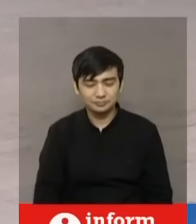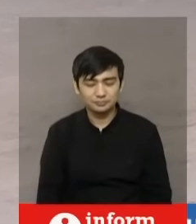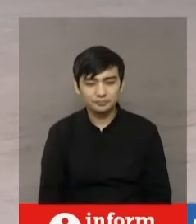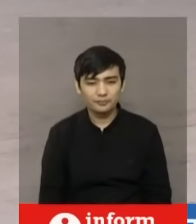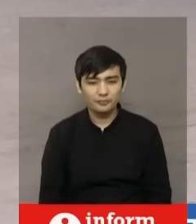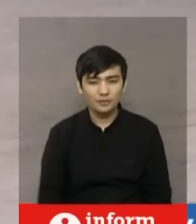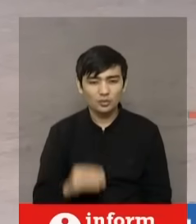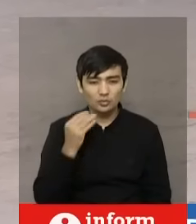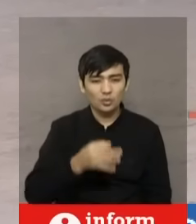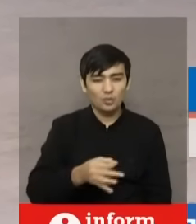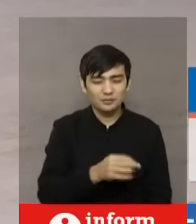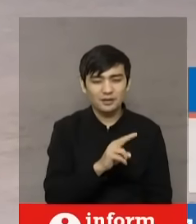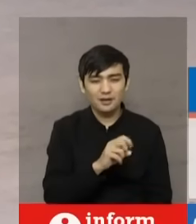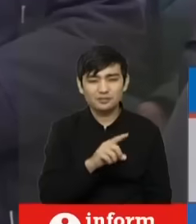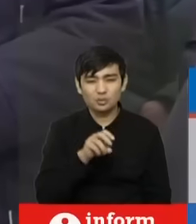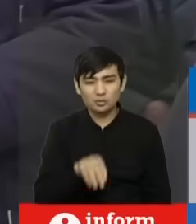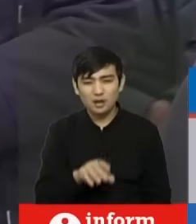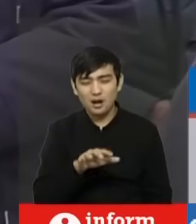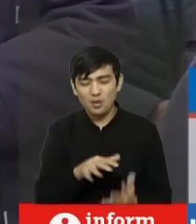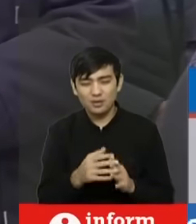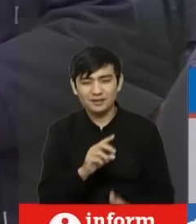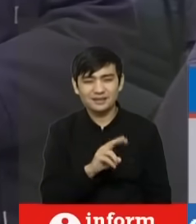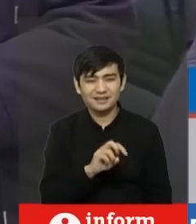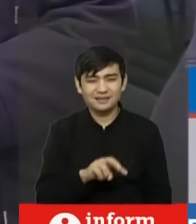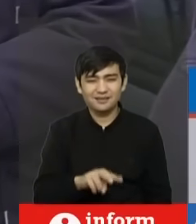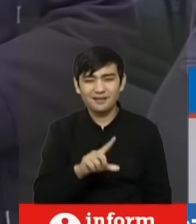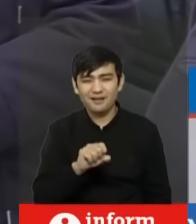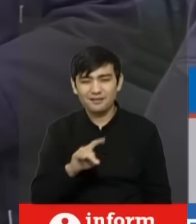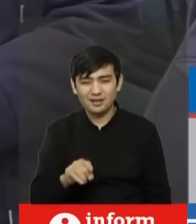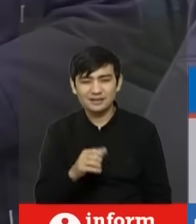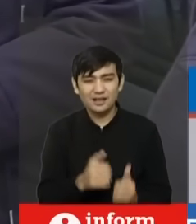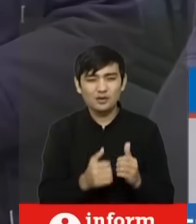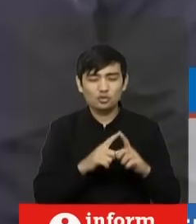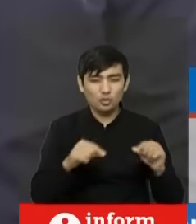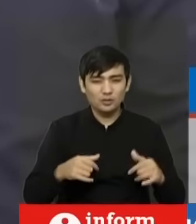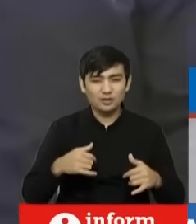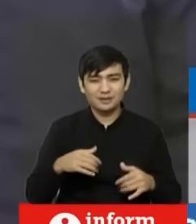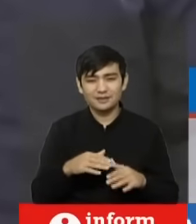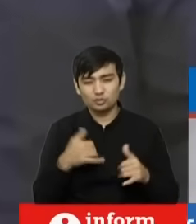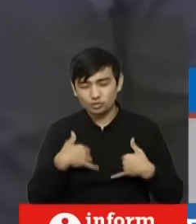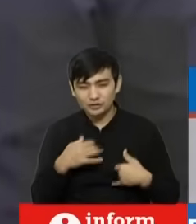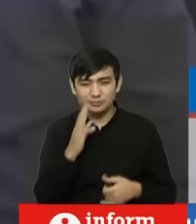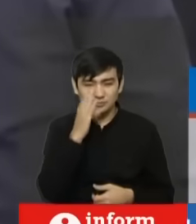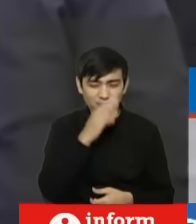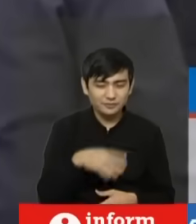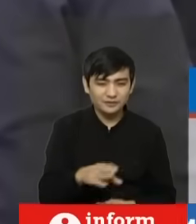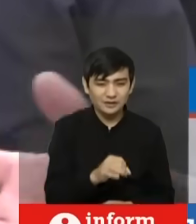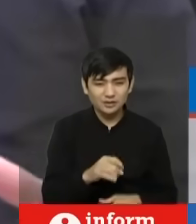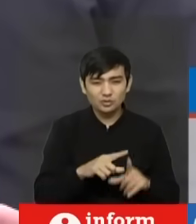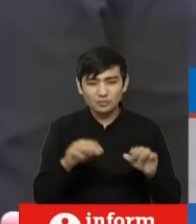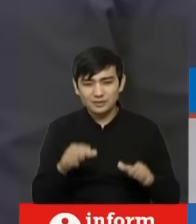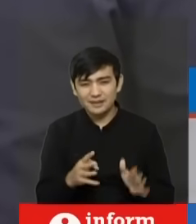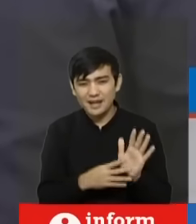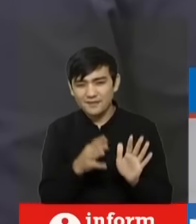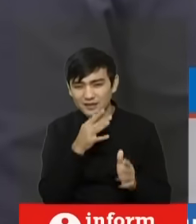Бұл Түркістан облысы Қазығұрт ауданы Қызылата ауылындағы жалпы орта мектептің мұғалімдері мен ата-аналары. Олар білім ошағын 9 жыл